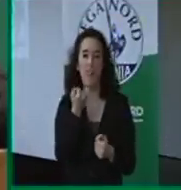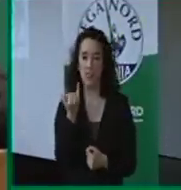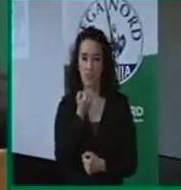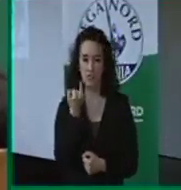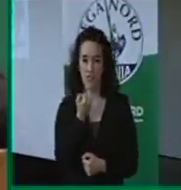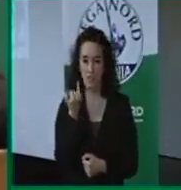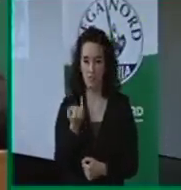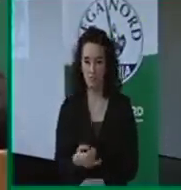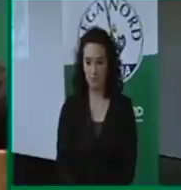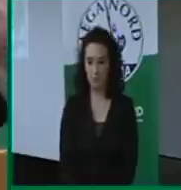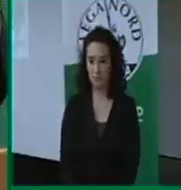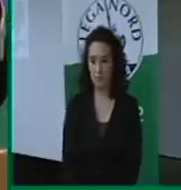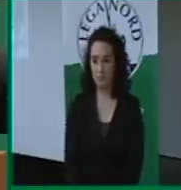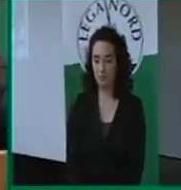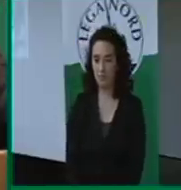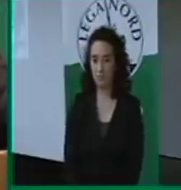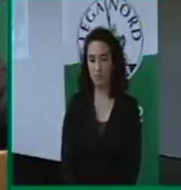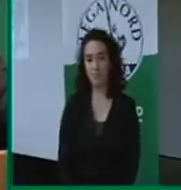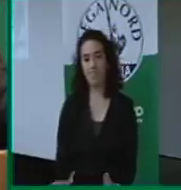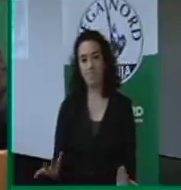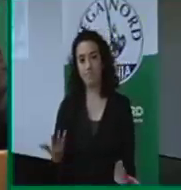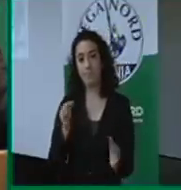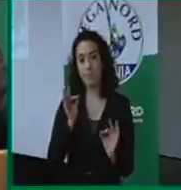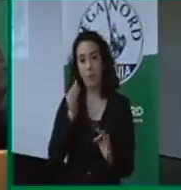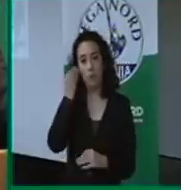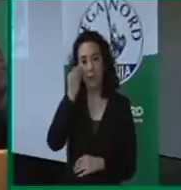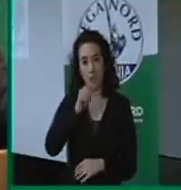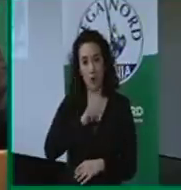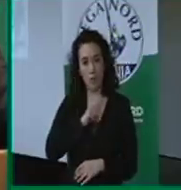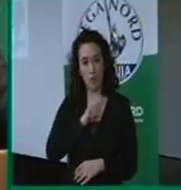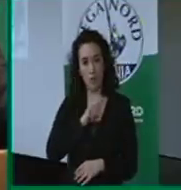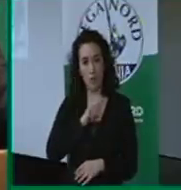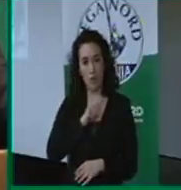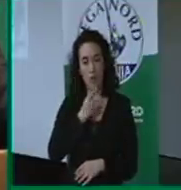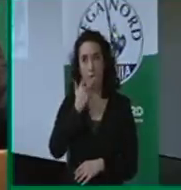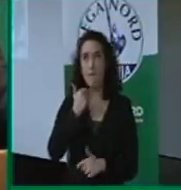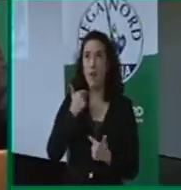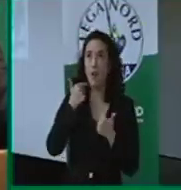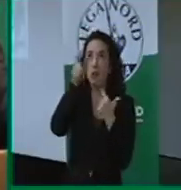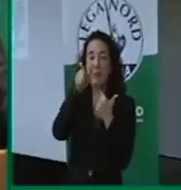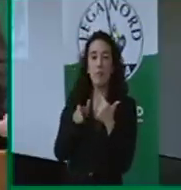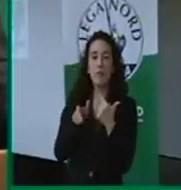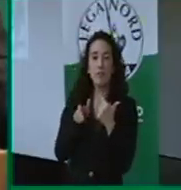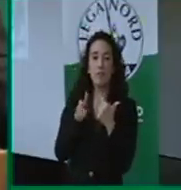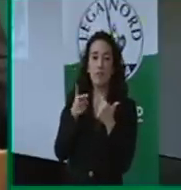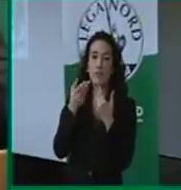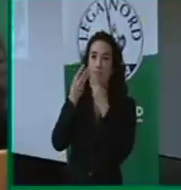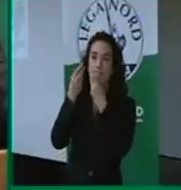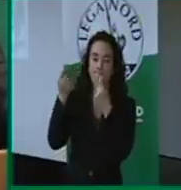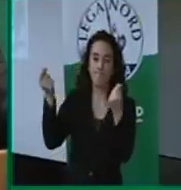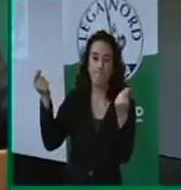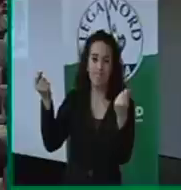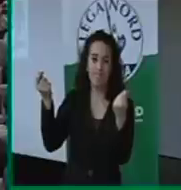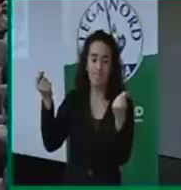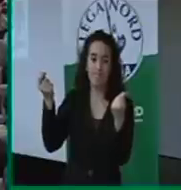possibile rivolgere un pensiero per una volta a una persona che non c'è a una persona che se fosse stata